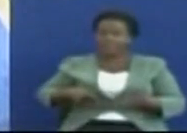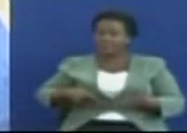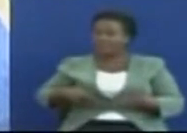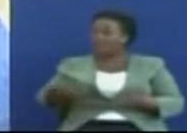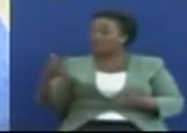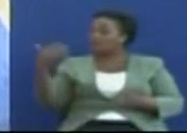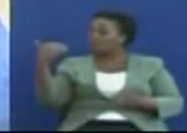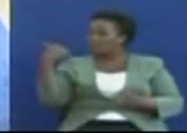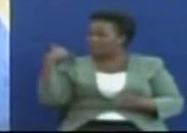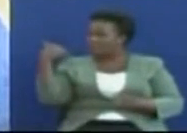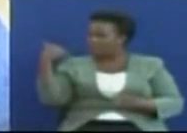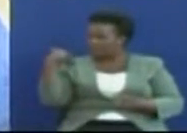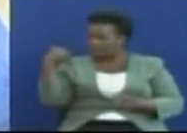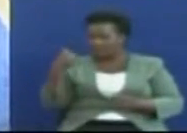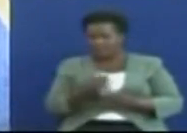John